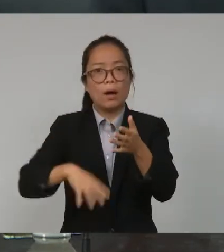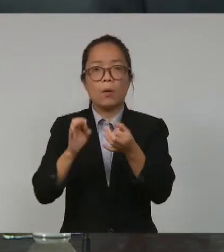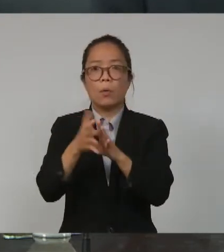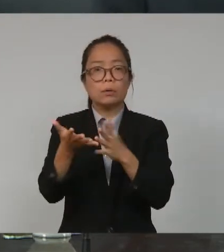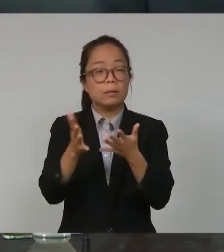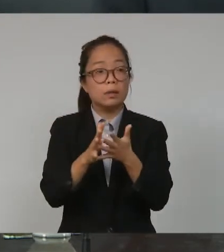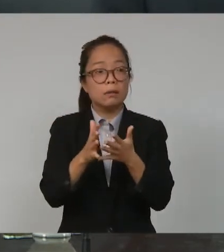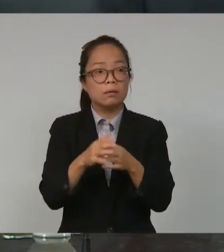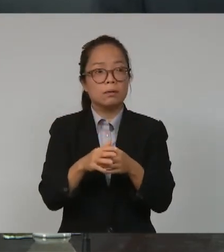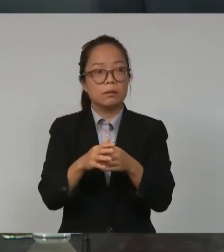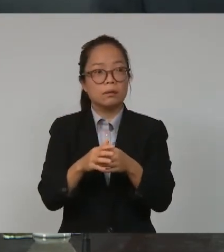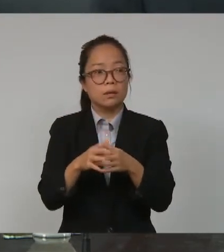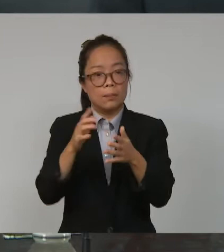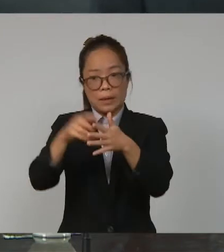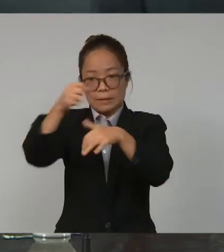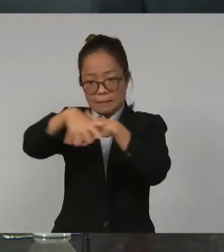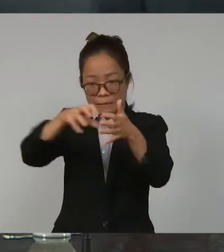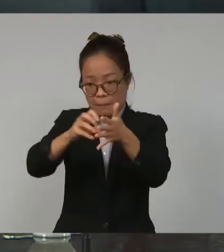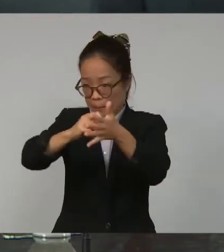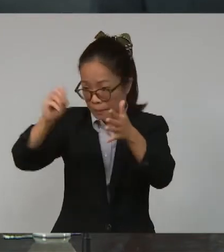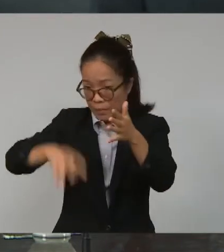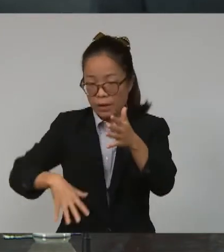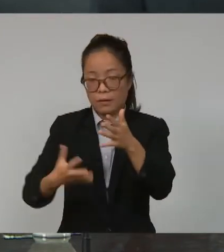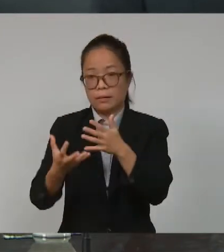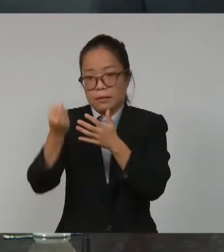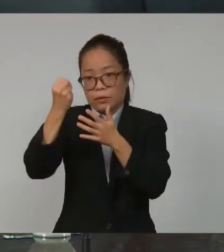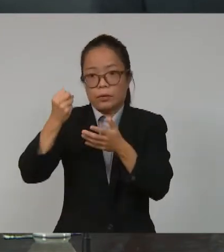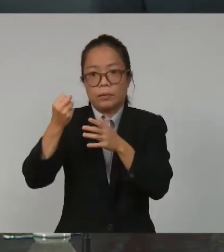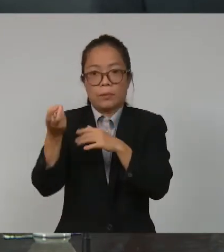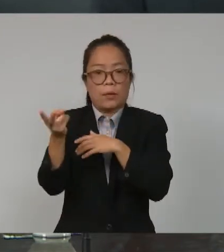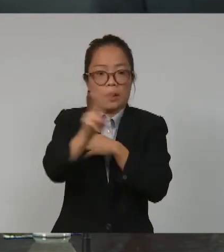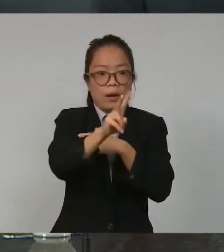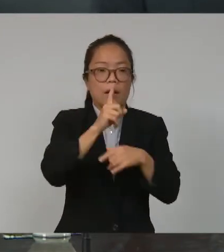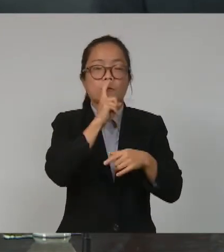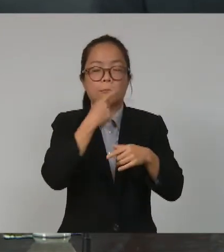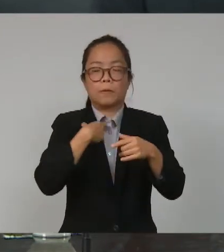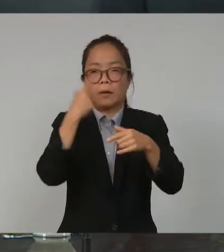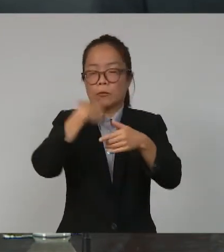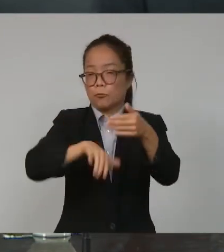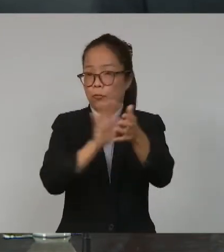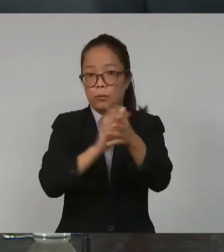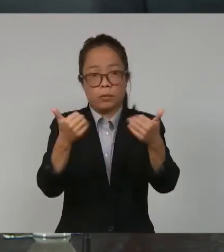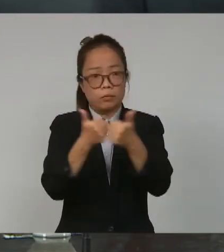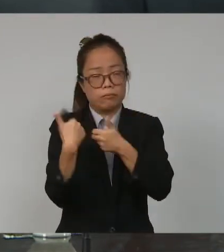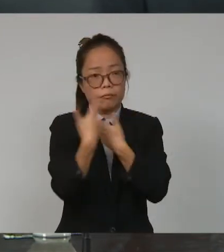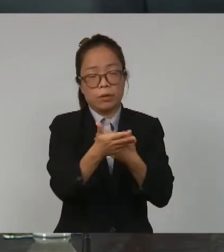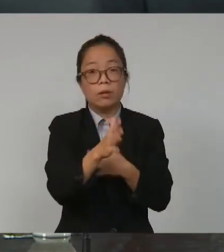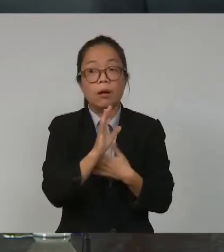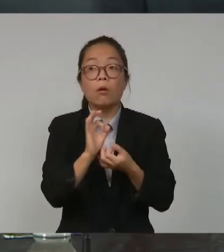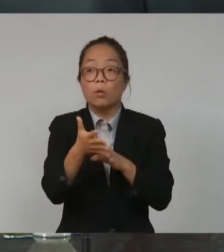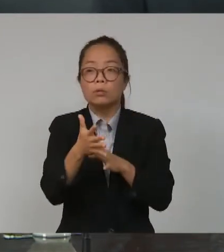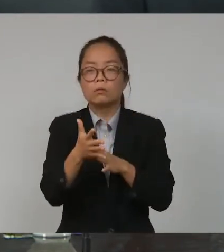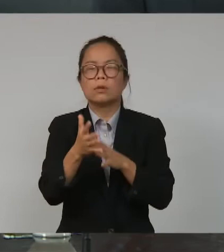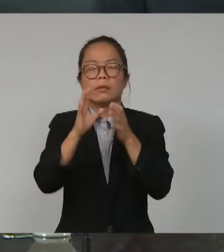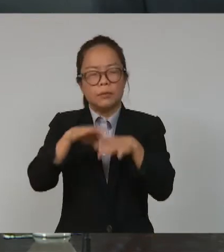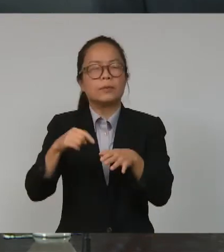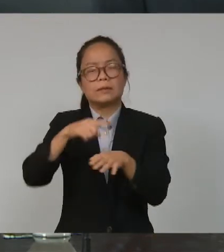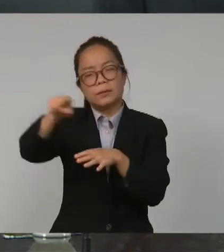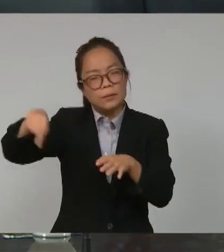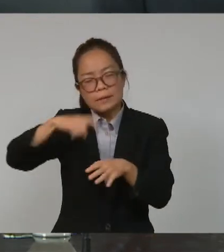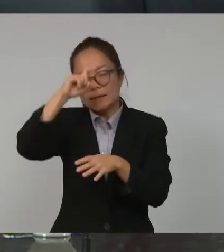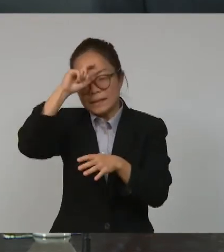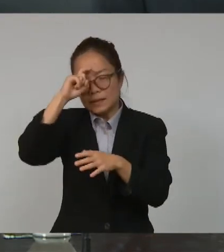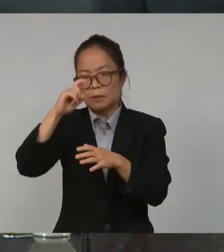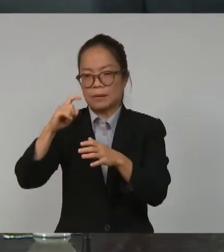好，裁撤这个机关，把这样的权责改立到中选会，就是当时大家希望要保